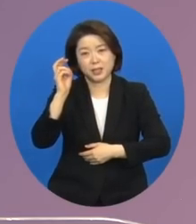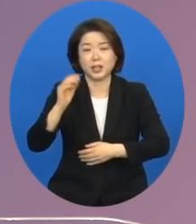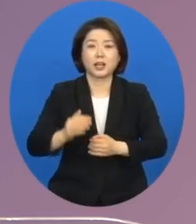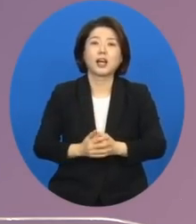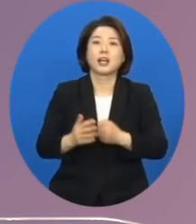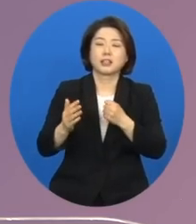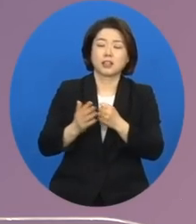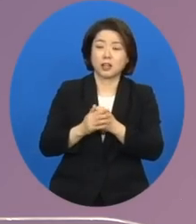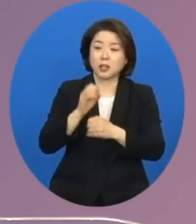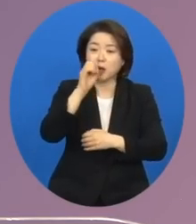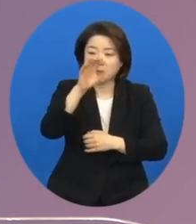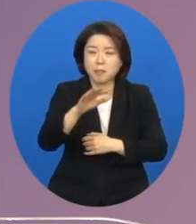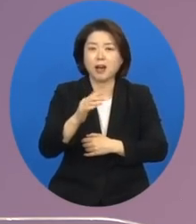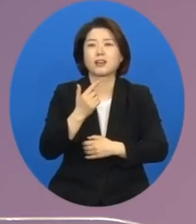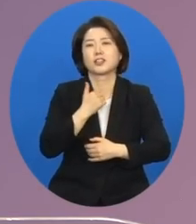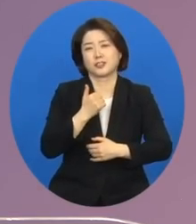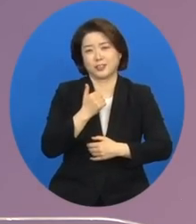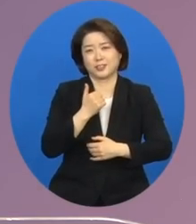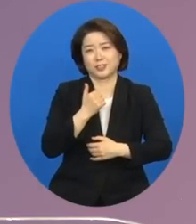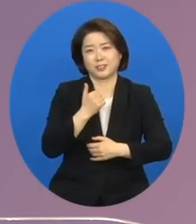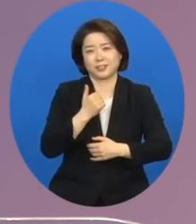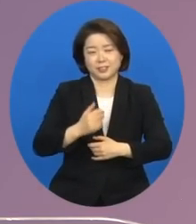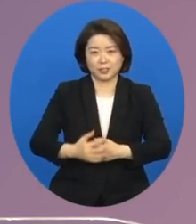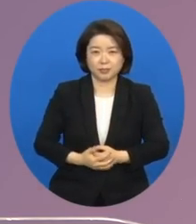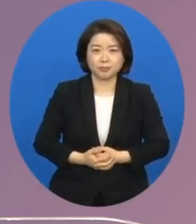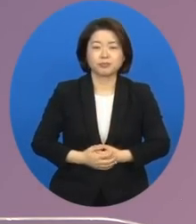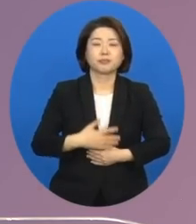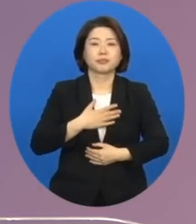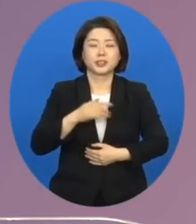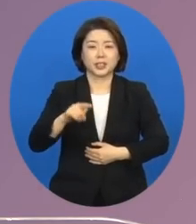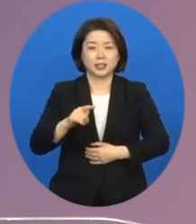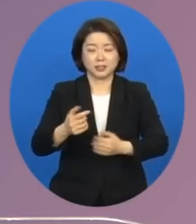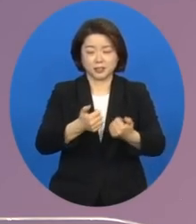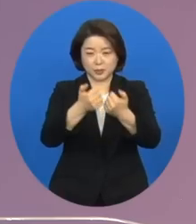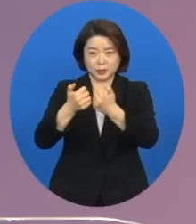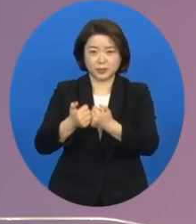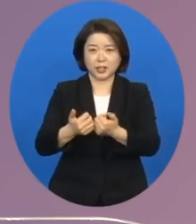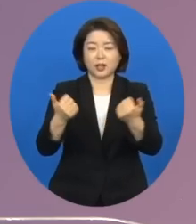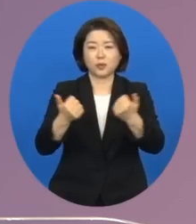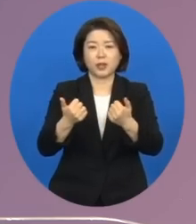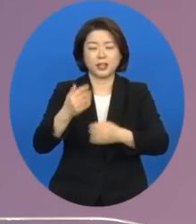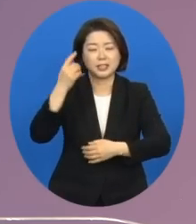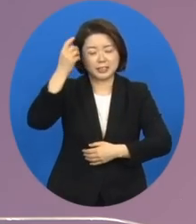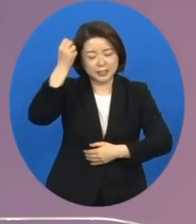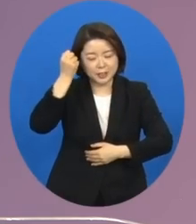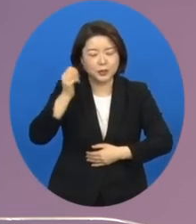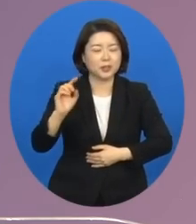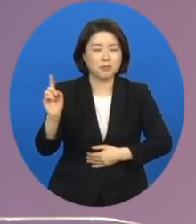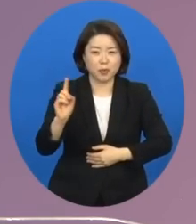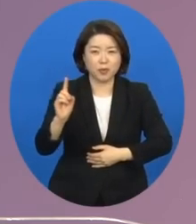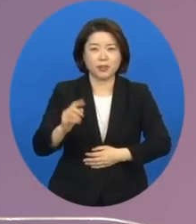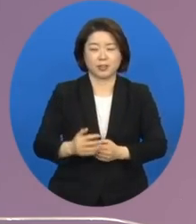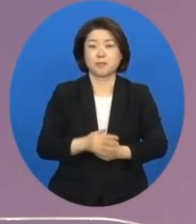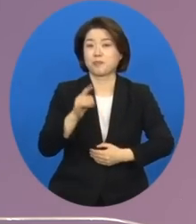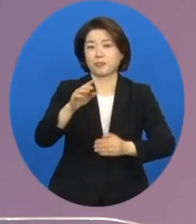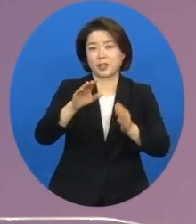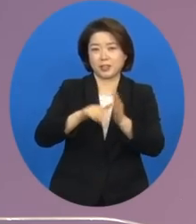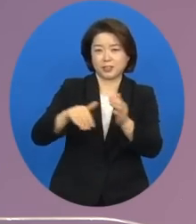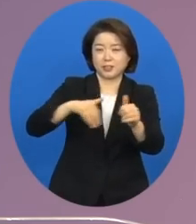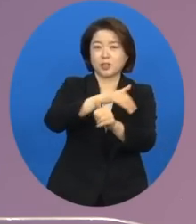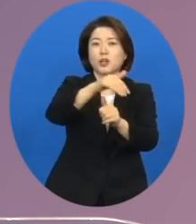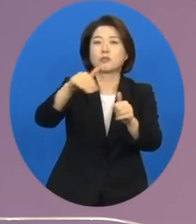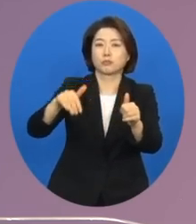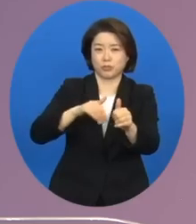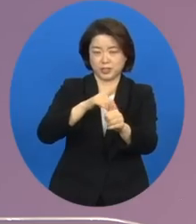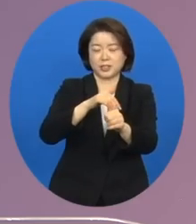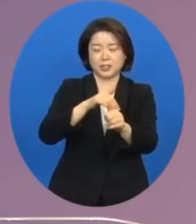그런 이야기를 나눴던 기억이 있어요 근데 제가 그 사역회의를 어떻게 기억하게 되냐 하면 그때 분위기